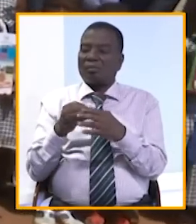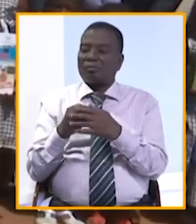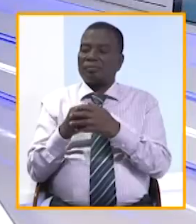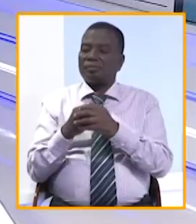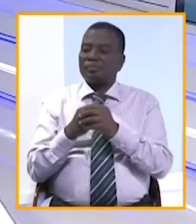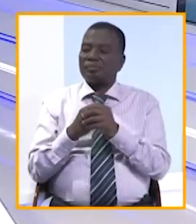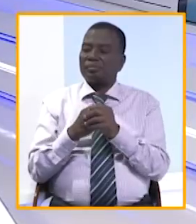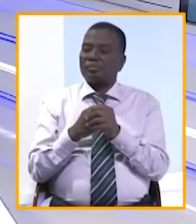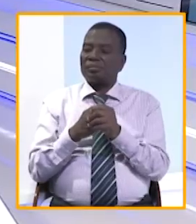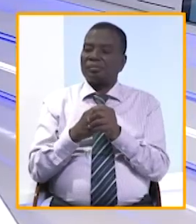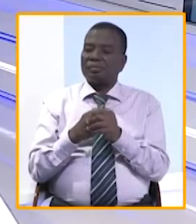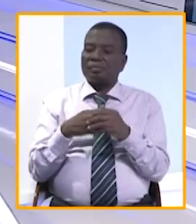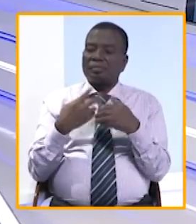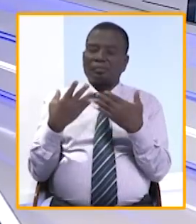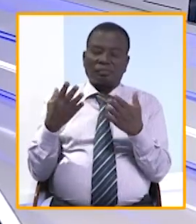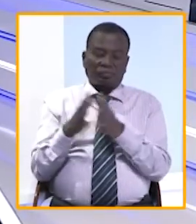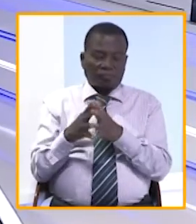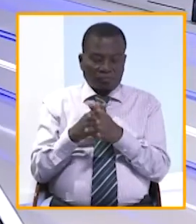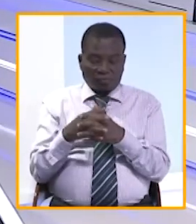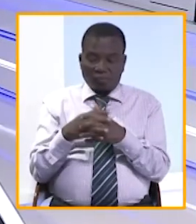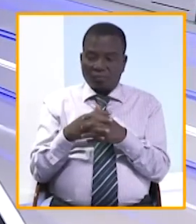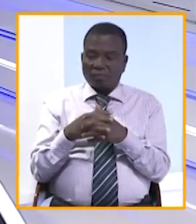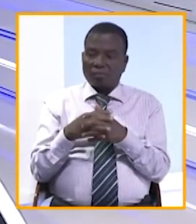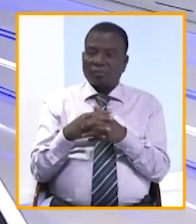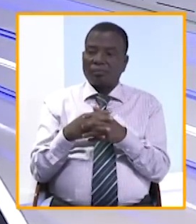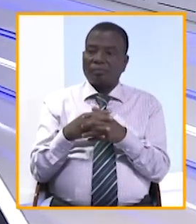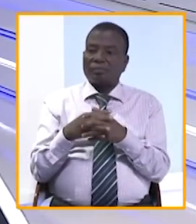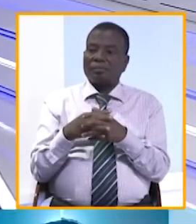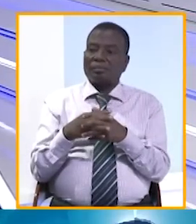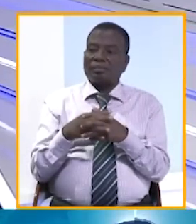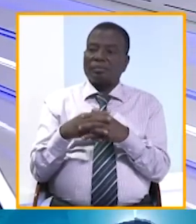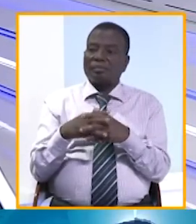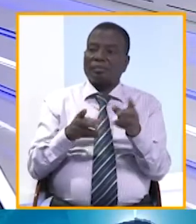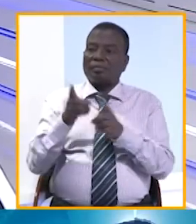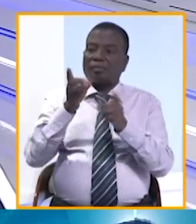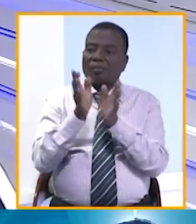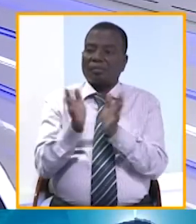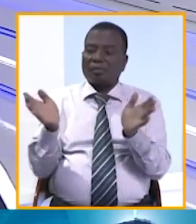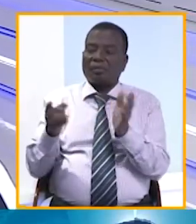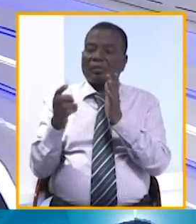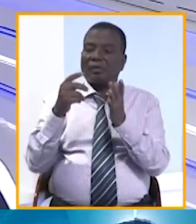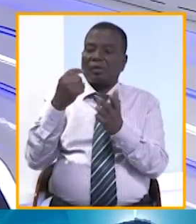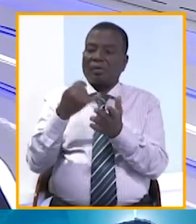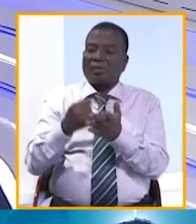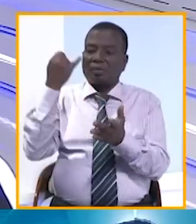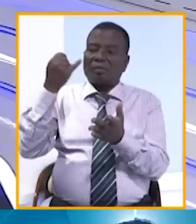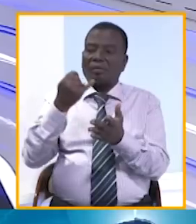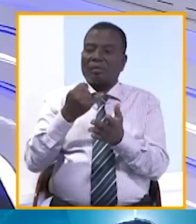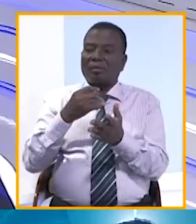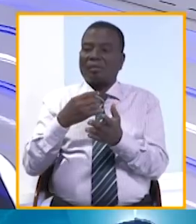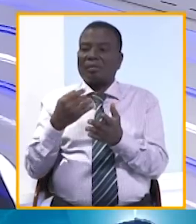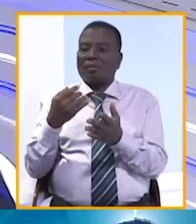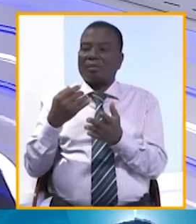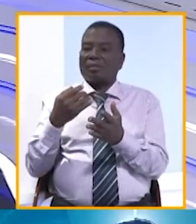2022-2023. Un reportage de Léon Brou, puis le député de Diabo, Languy Bonou, directeur général du Trésor et de la comptabilité publique, à